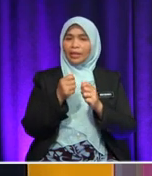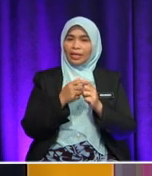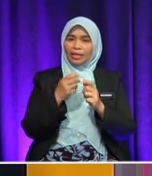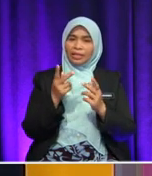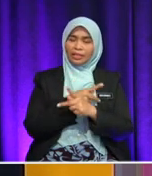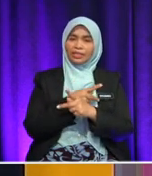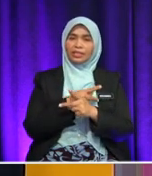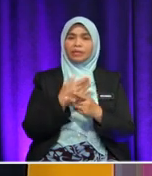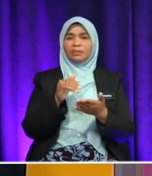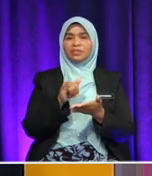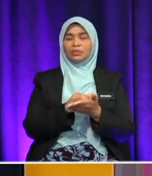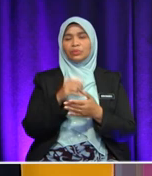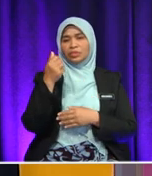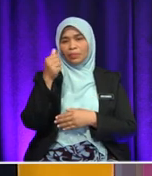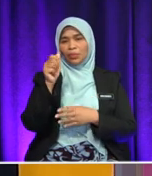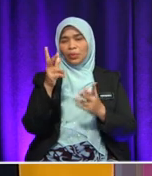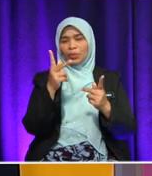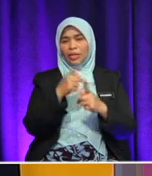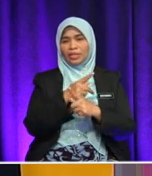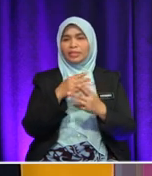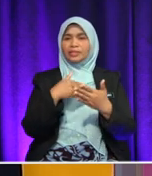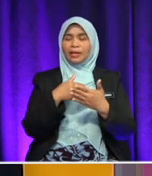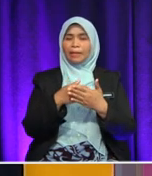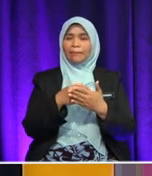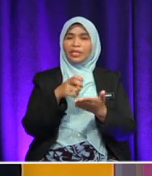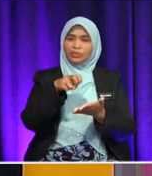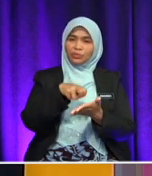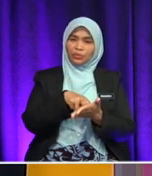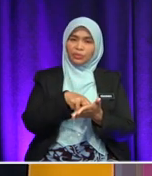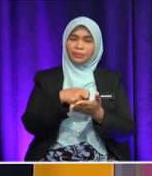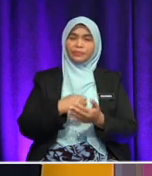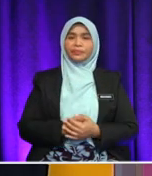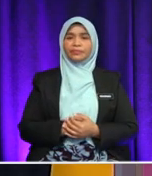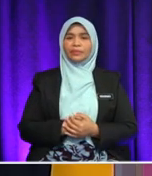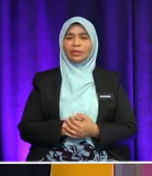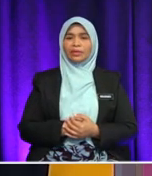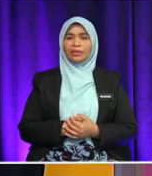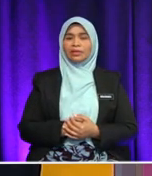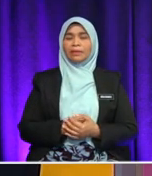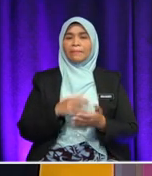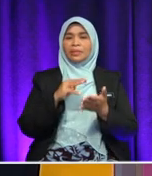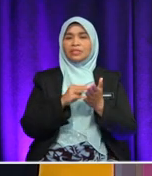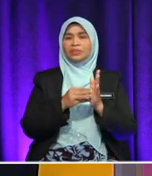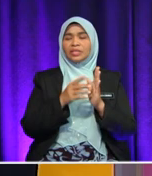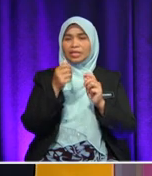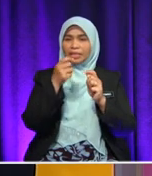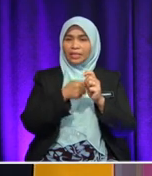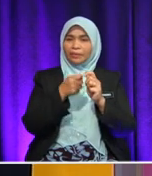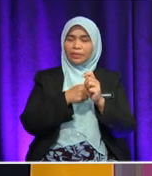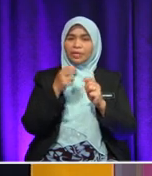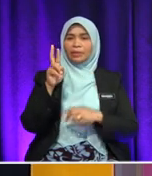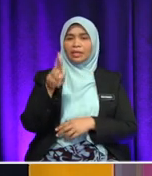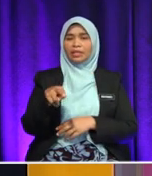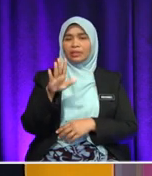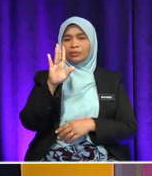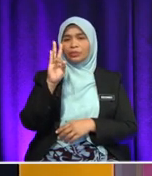75 pada rakaat pertama 75 pada rakaat kedua 75 rakaat ketiga dekat tempat